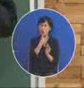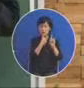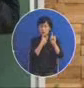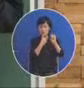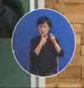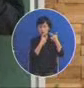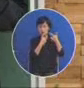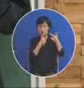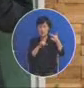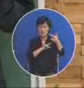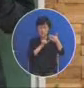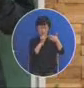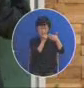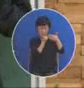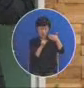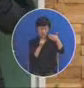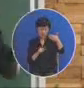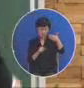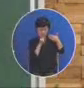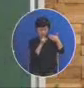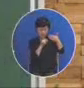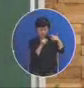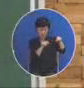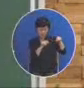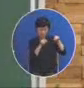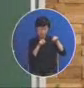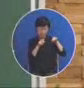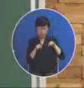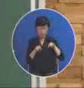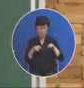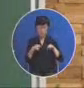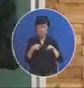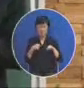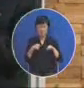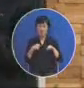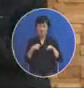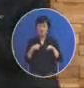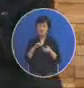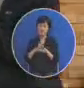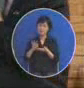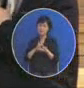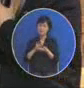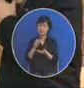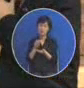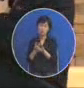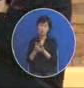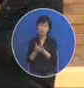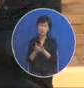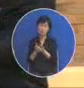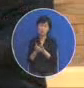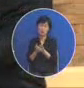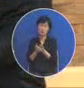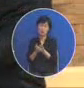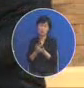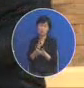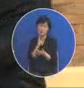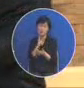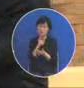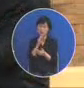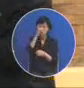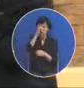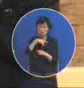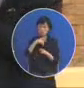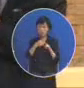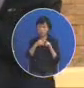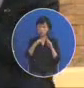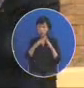있는 사람들처럼 나를 그냥 성전 지은 사람이 아니고 정말로 하나님의 성령의